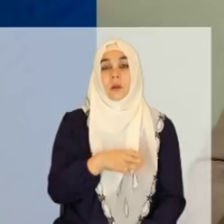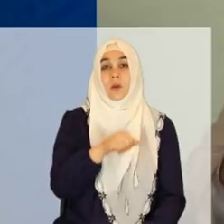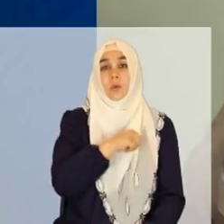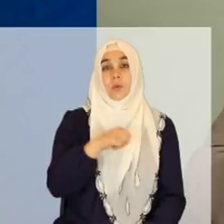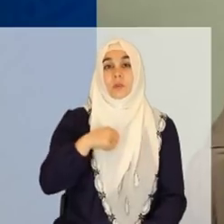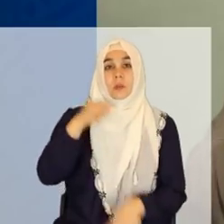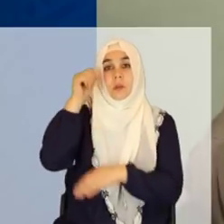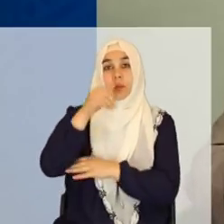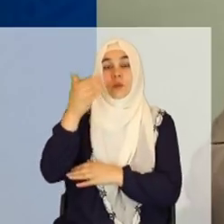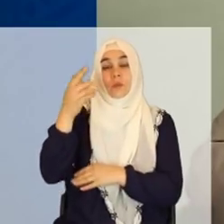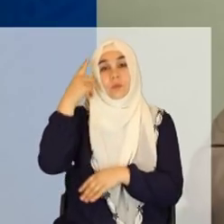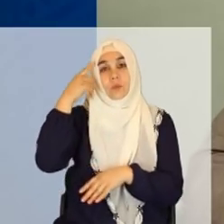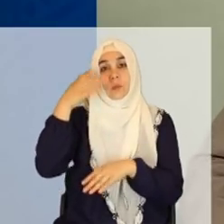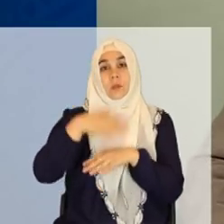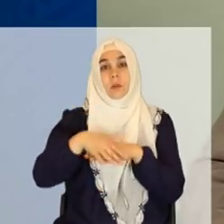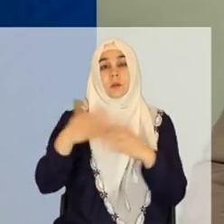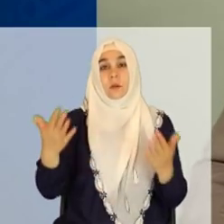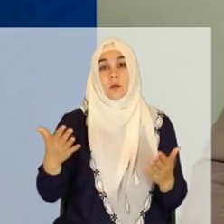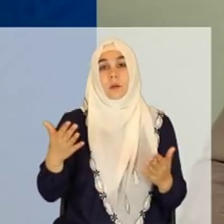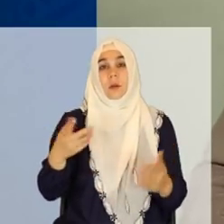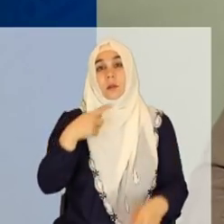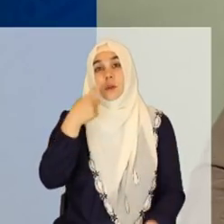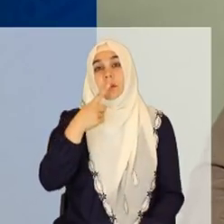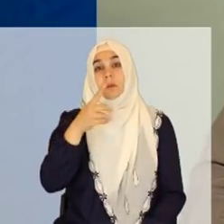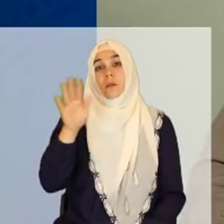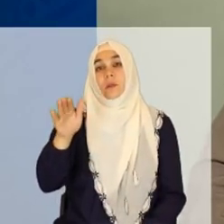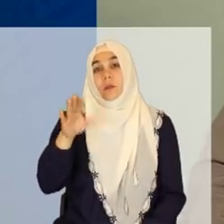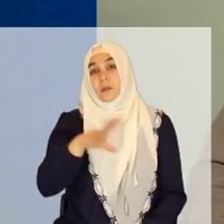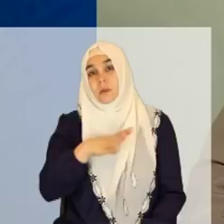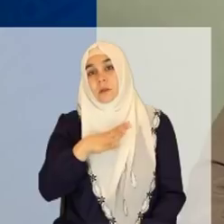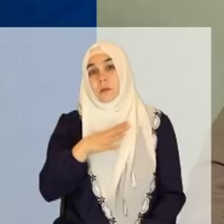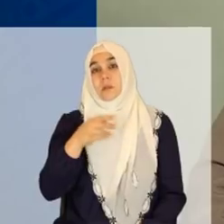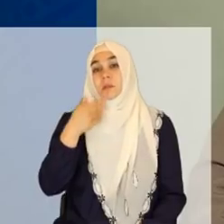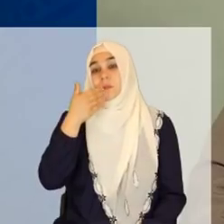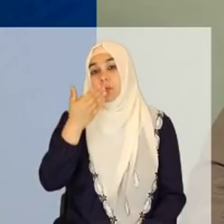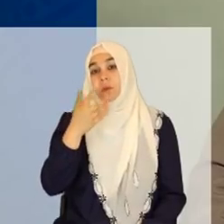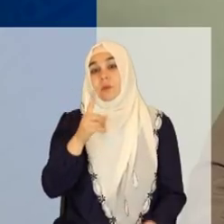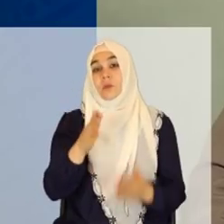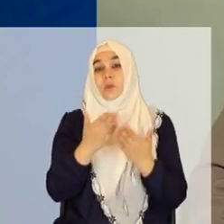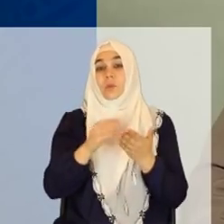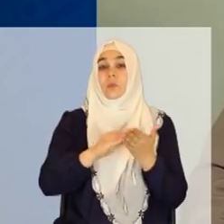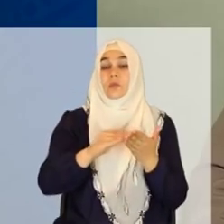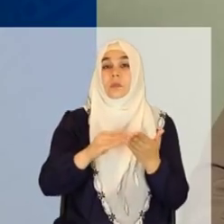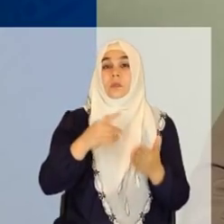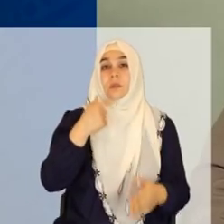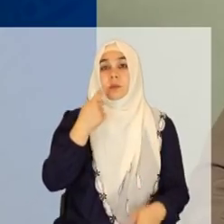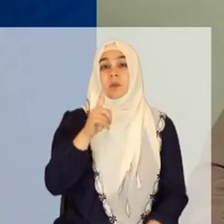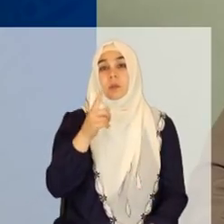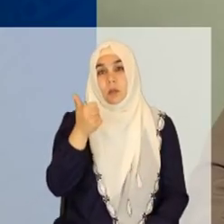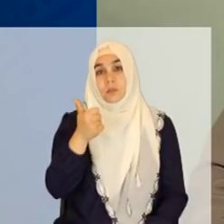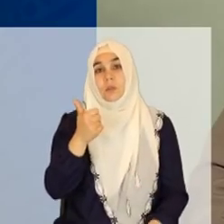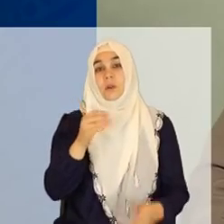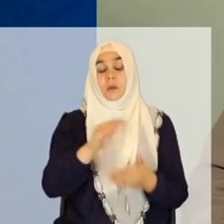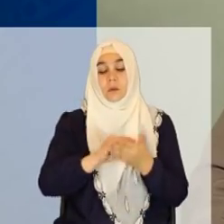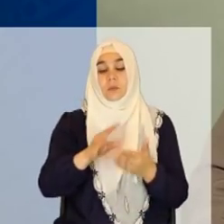O'zi ibodatli, ancha tushunadigan odam. Aytayaptilar, taqsir zikr ahlidan so'rangdan oxirgi sonlardan birida juda